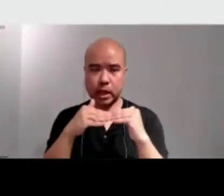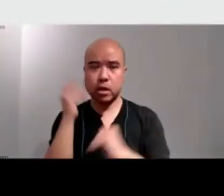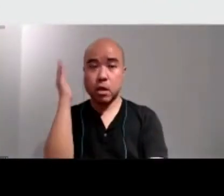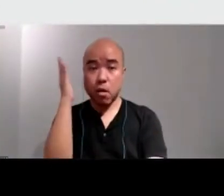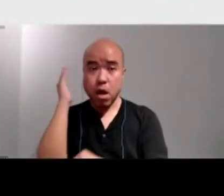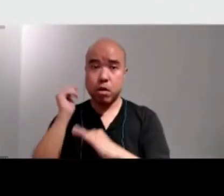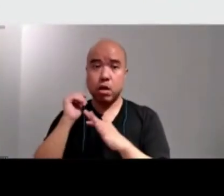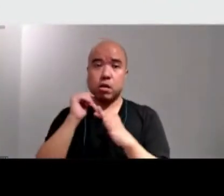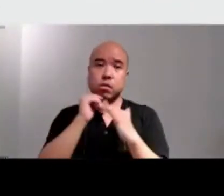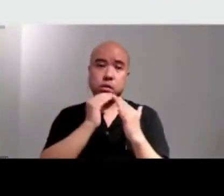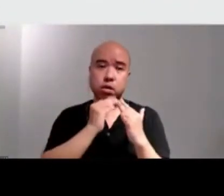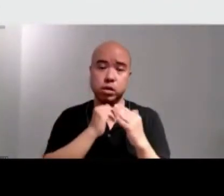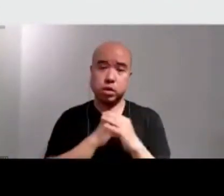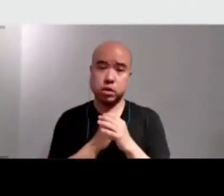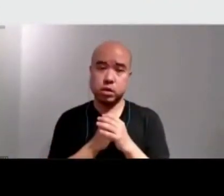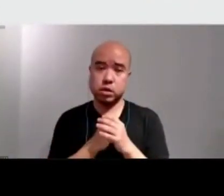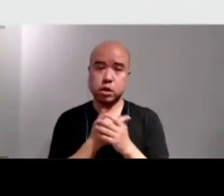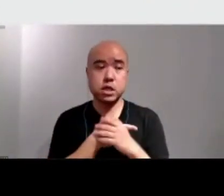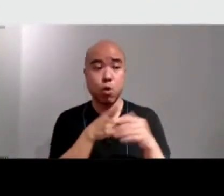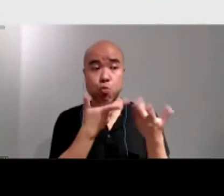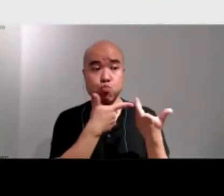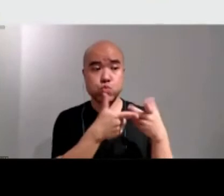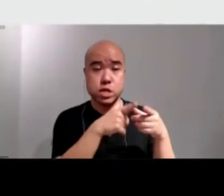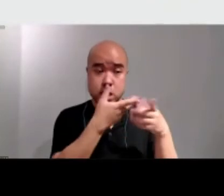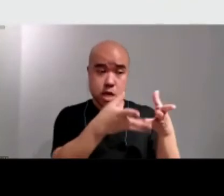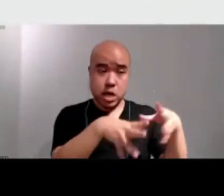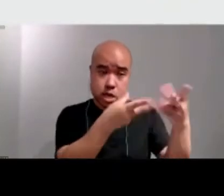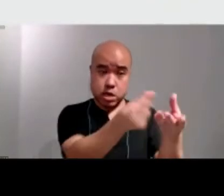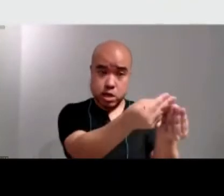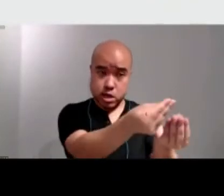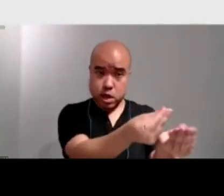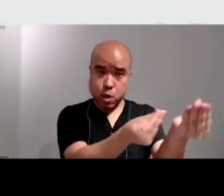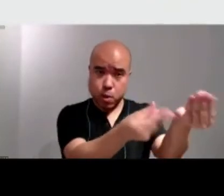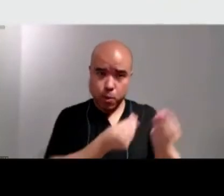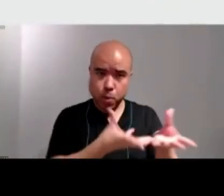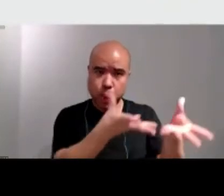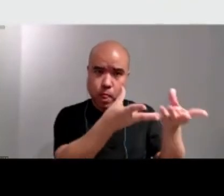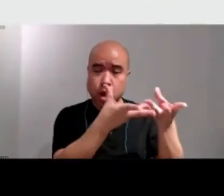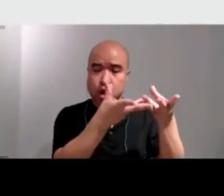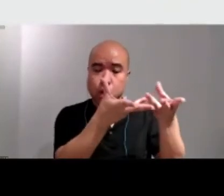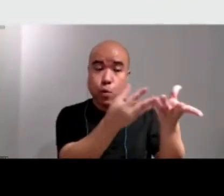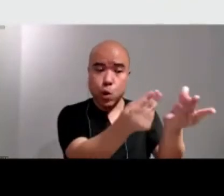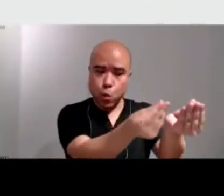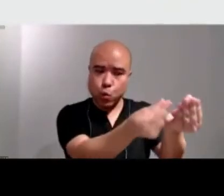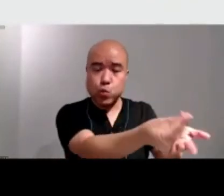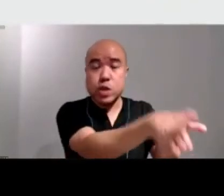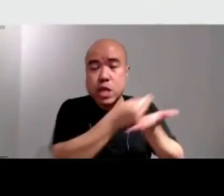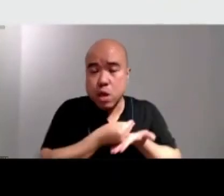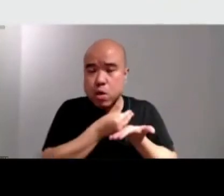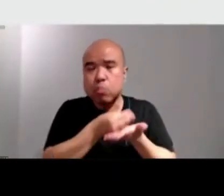一些即善長人翁的捐款去籌到錢，就幫一些海外非常需要幫助的一些機